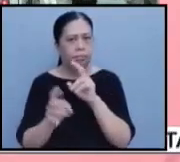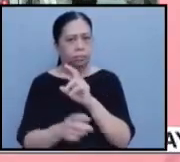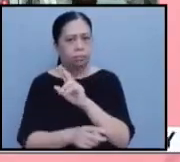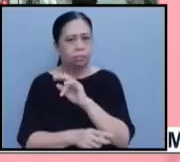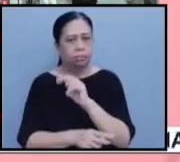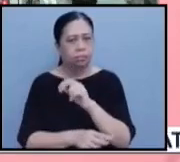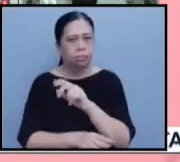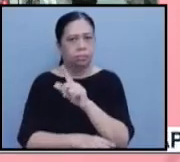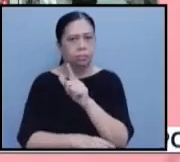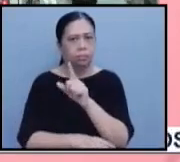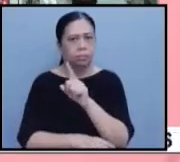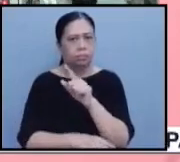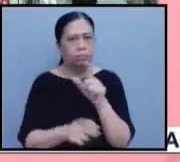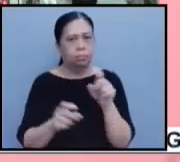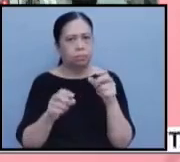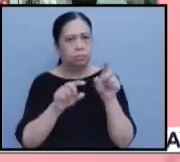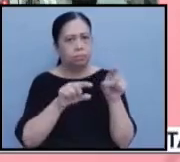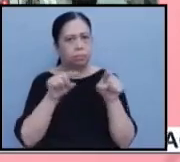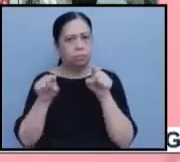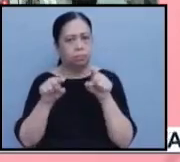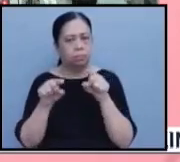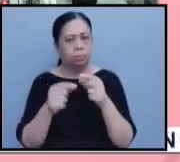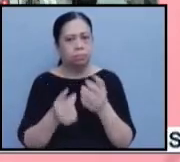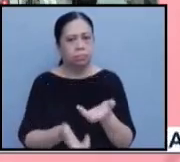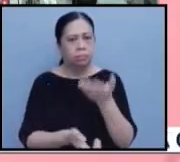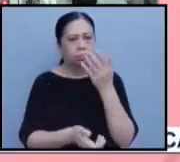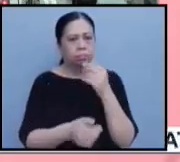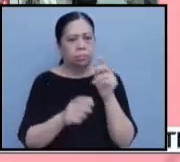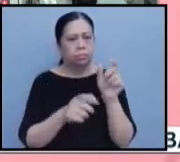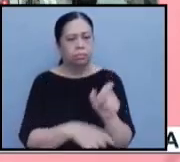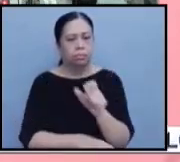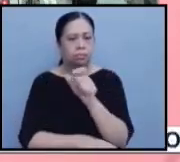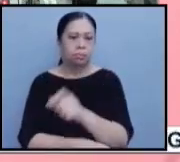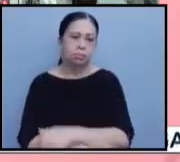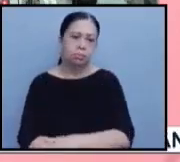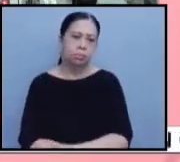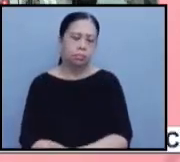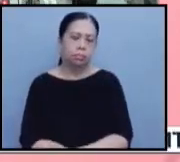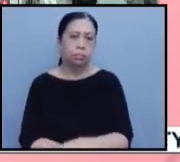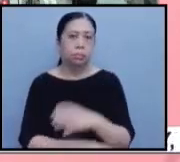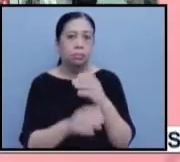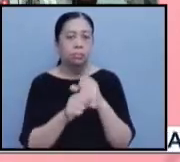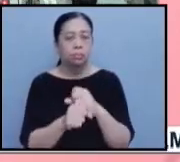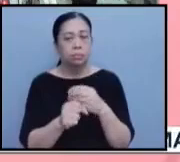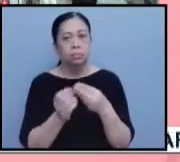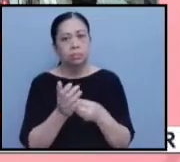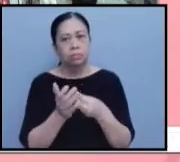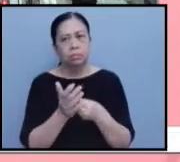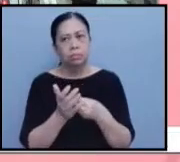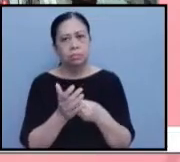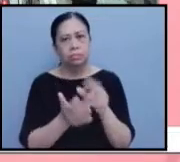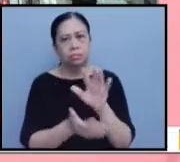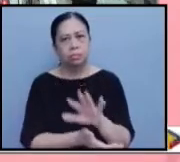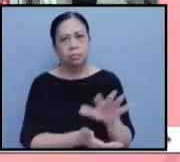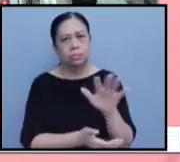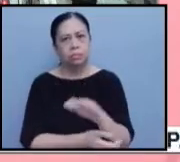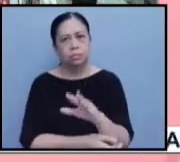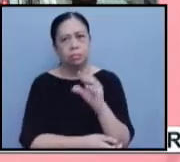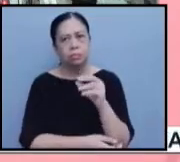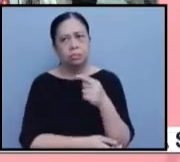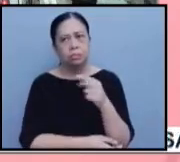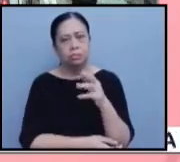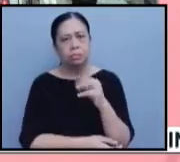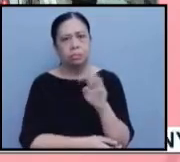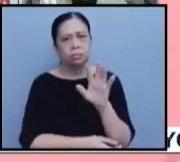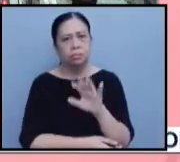21 anyos na itinuturing ng mga high-valued individual. Na-recover sa mga suspect ang aabot sa 50 gramo ng